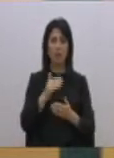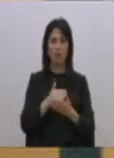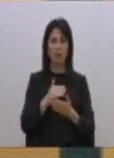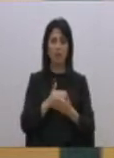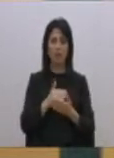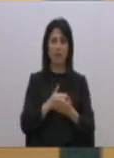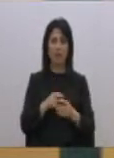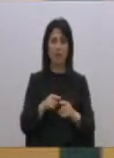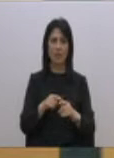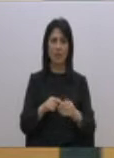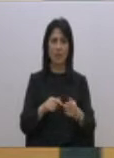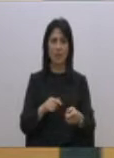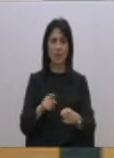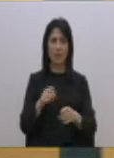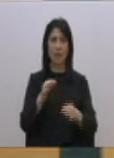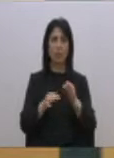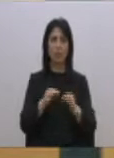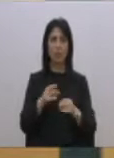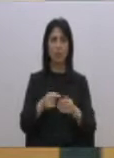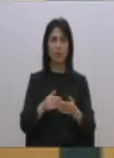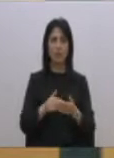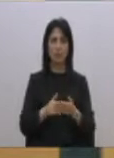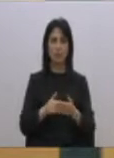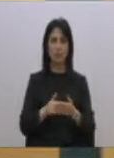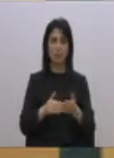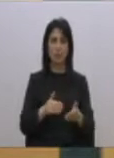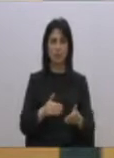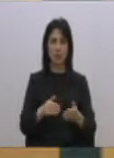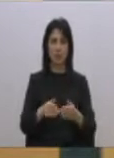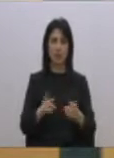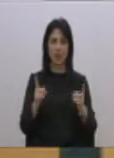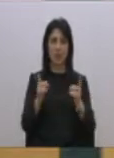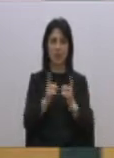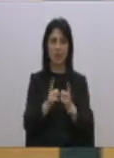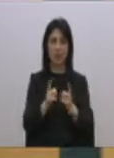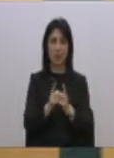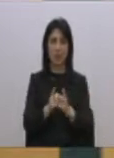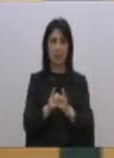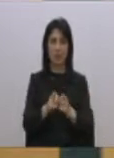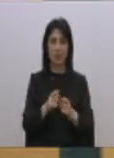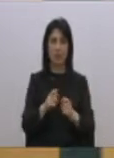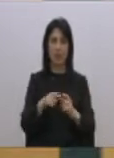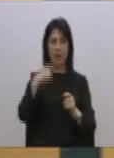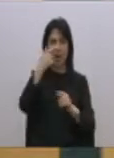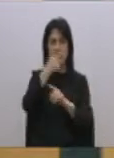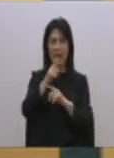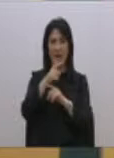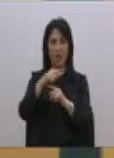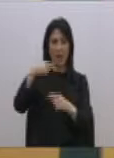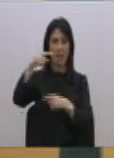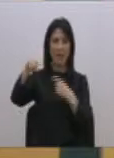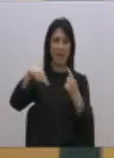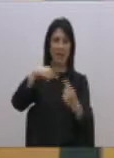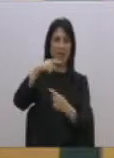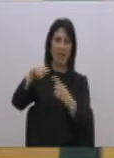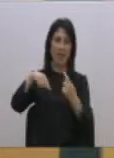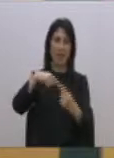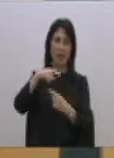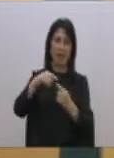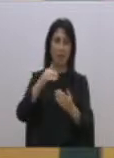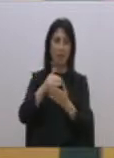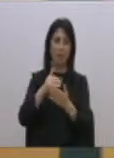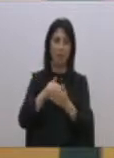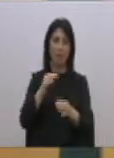უზენაეს სასამართლოს მოსამართლეთა მიმართებაში შეურაცხყოფა, უნივერსიტეტებში დახვედრები, კლიპების გადაღება და ტრიალი, როგორი ცუდია